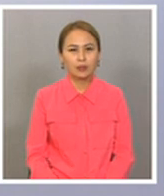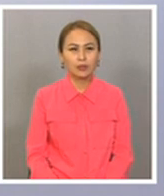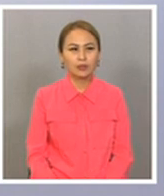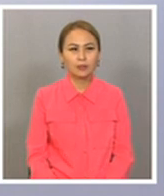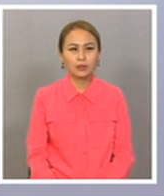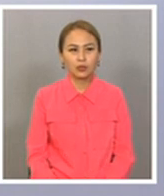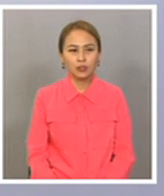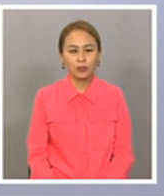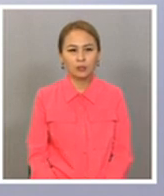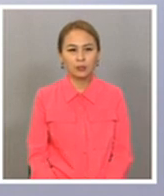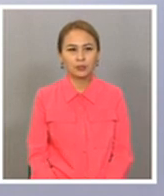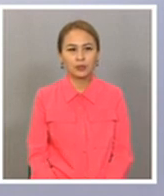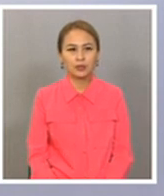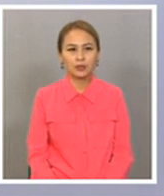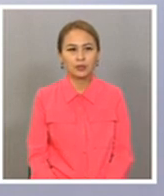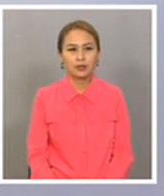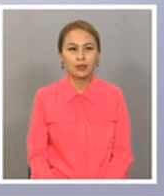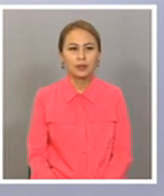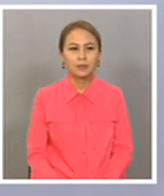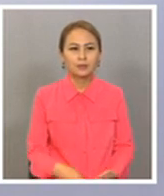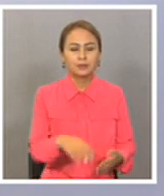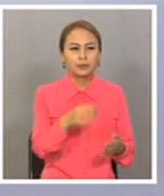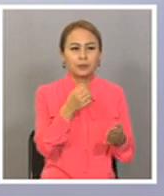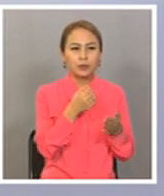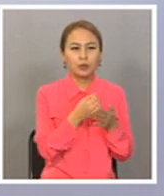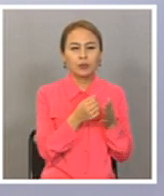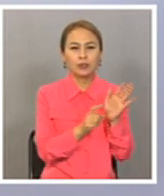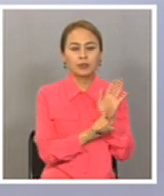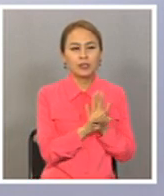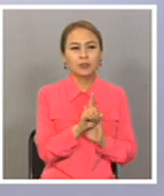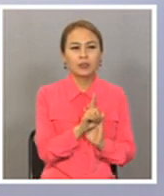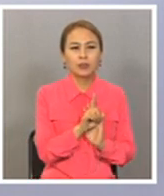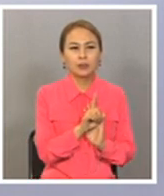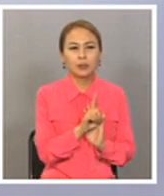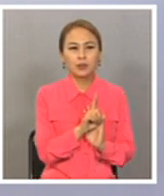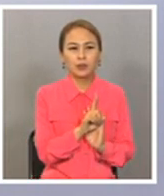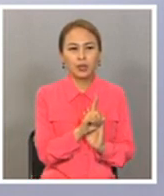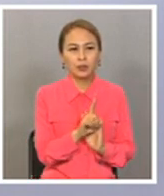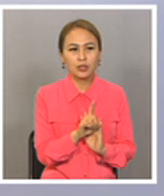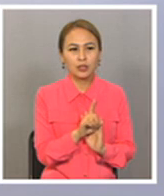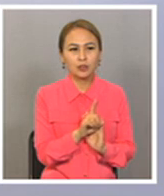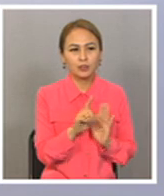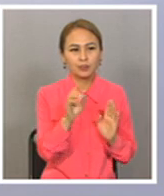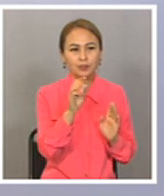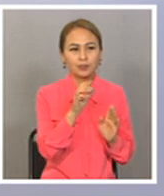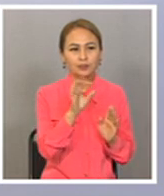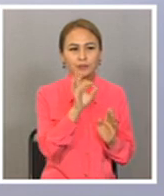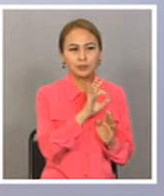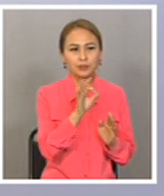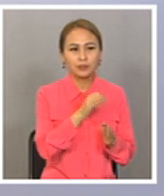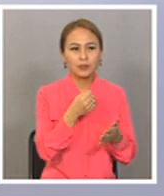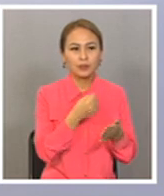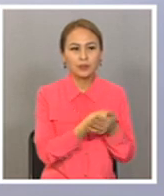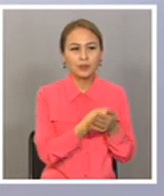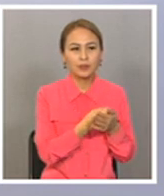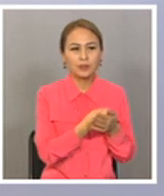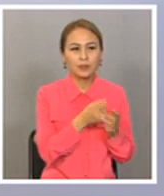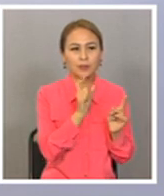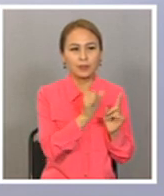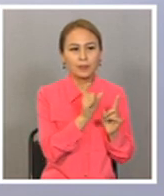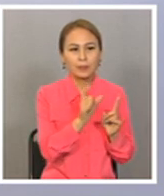бір қадамымыз нешеге тең? Әрине, 10-нан 1-ге тең болады. Себебі мен бір